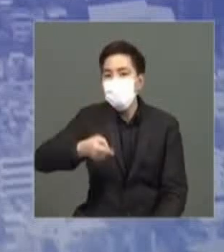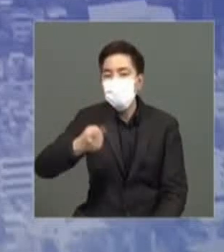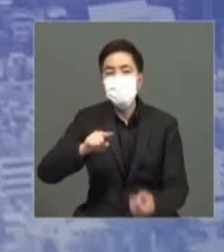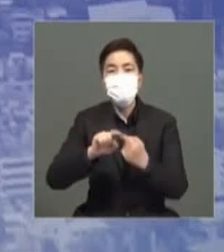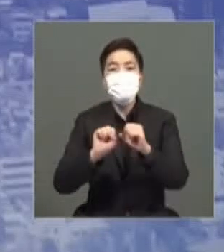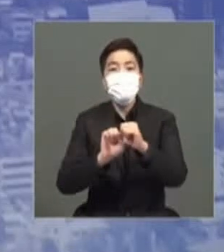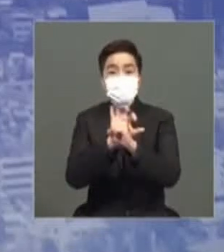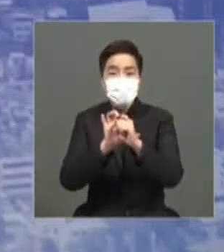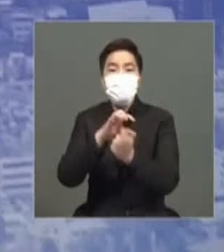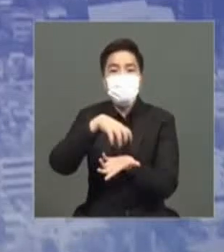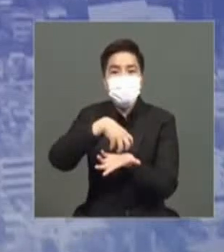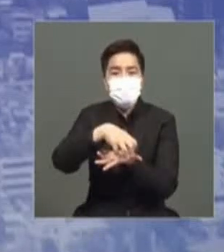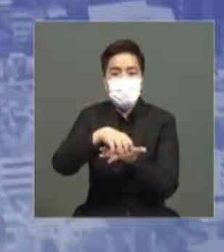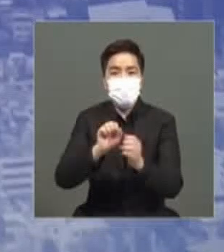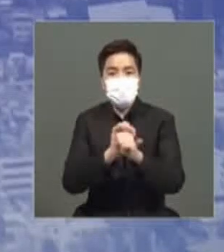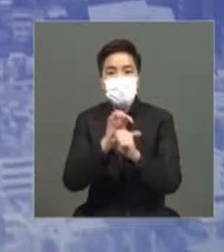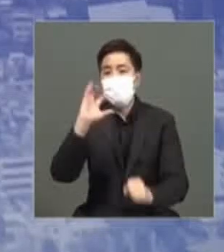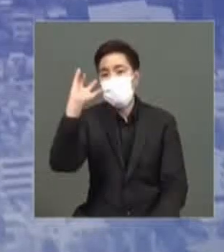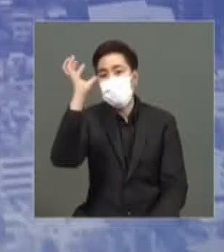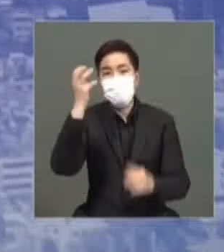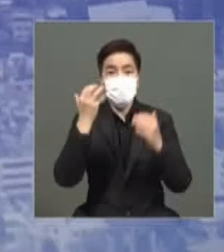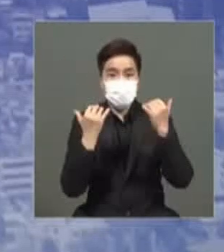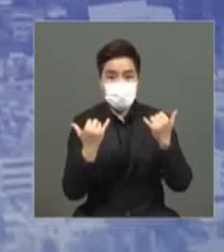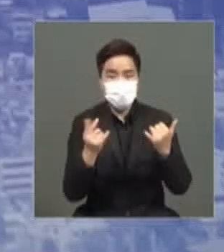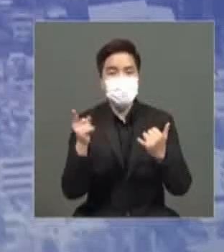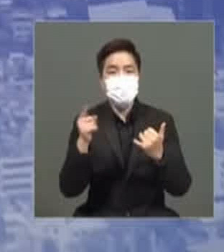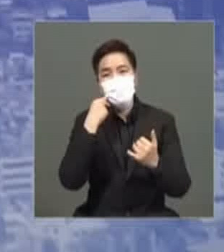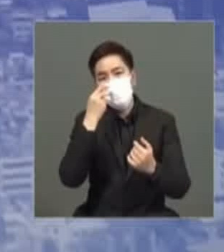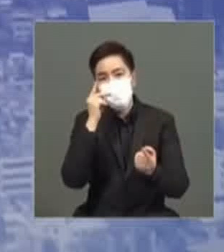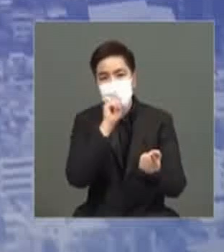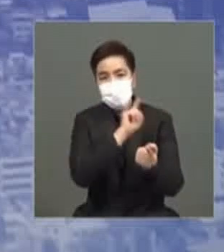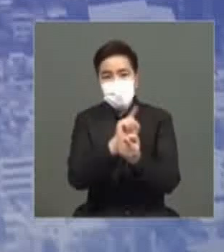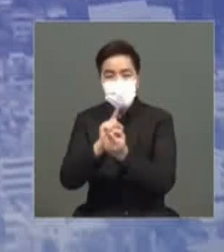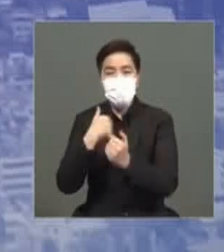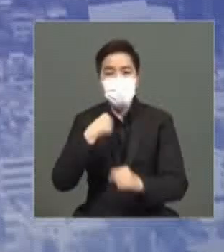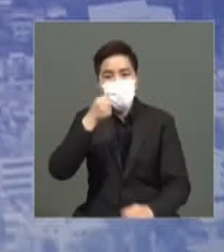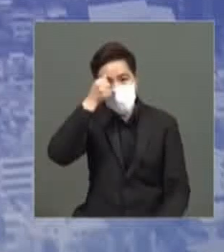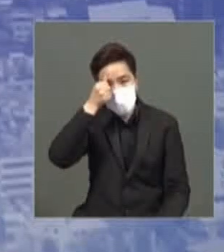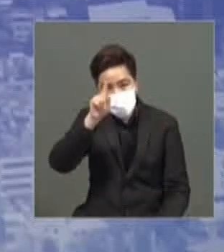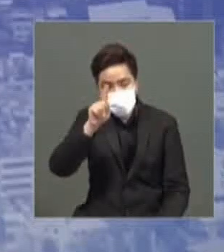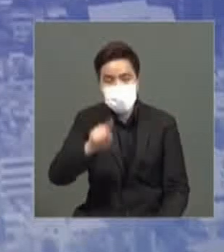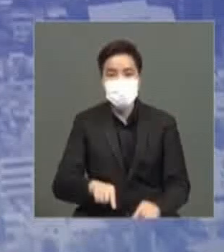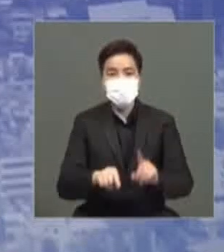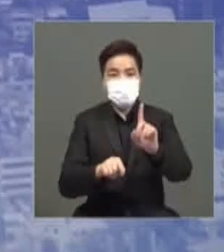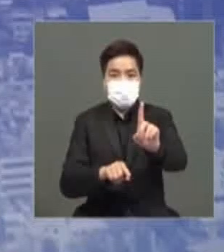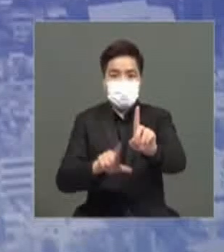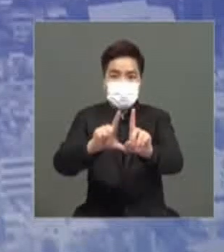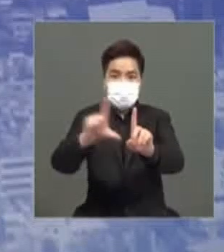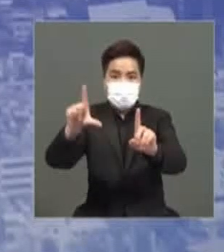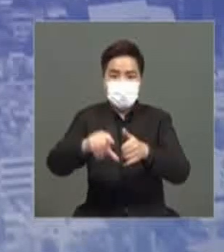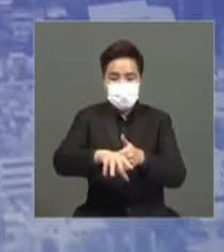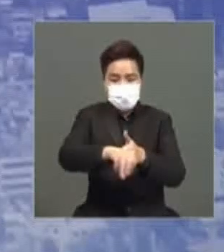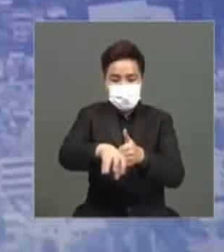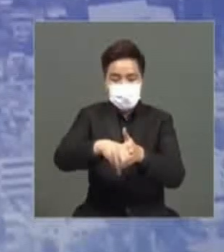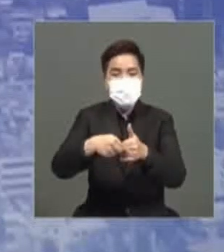ไม่ใช่กลางเมษาด้วยนะประมาณช่วงหลังของเมษา ช่วงหลังของเดือนเมษ าก็เที่ยวสงกรานต์มาก่อนค่อยติดไง